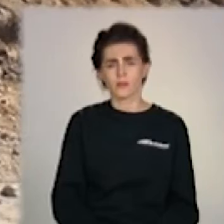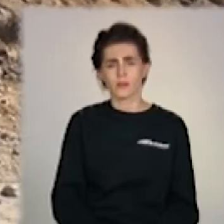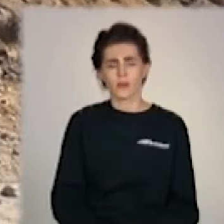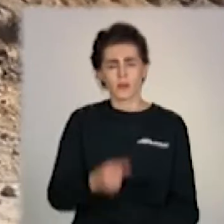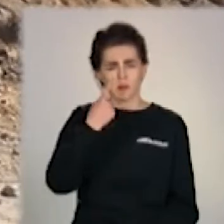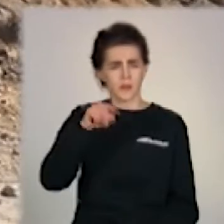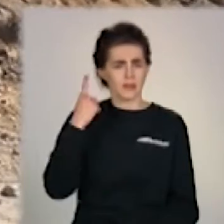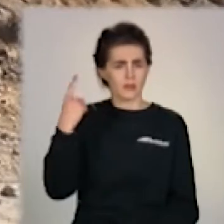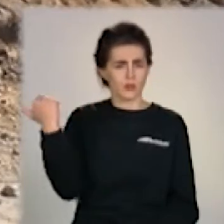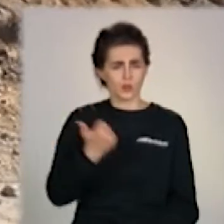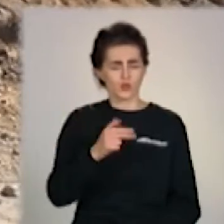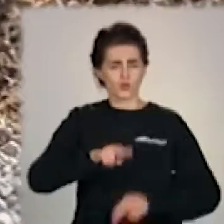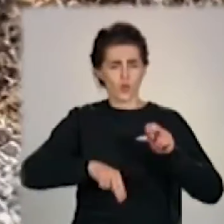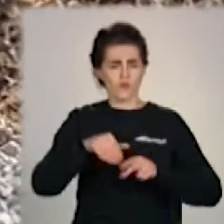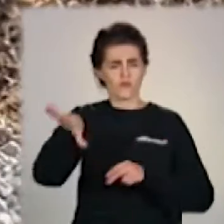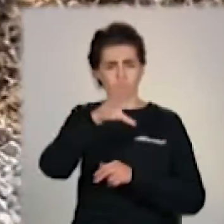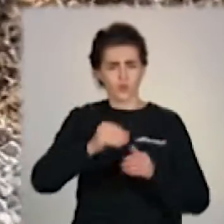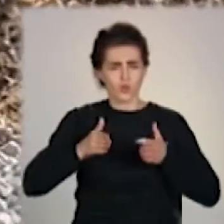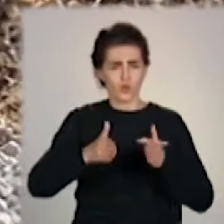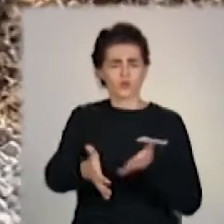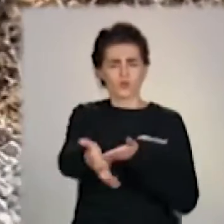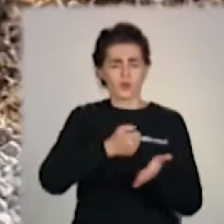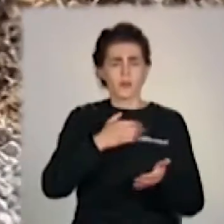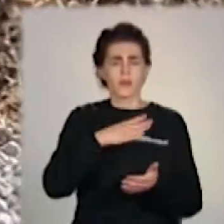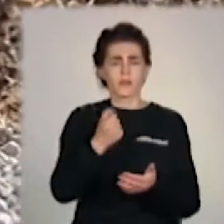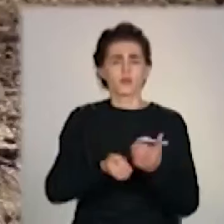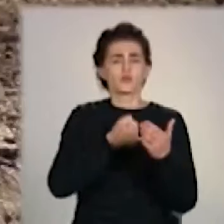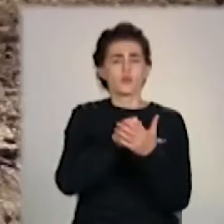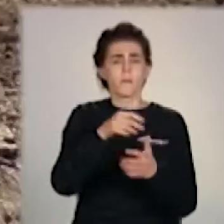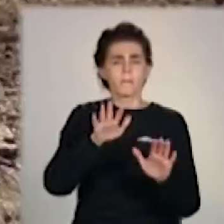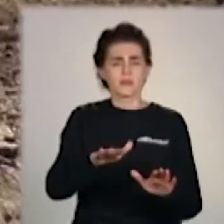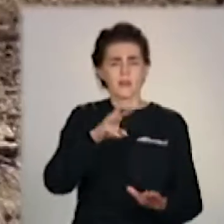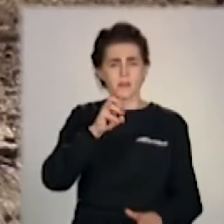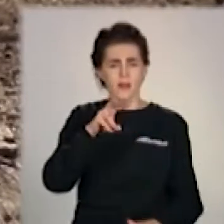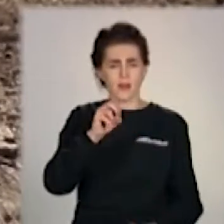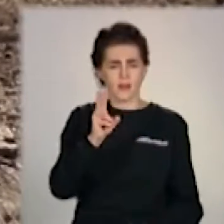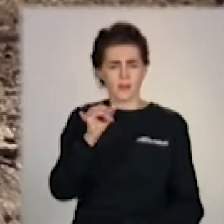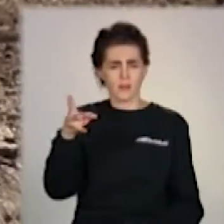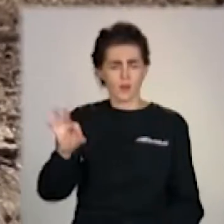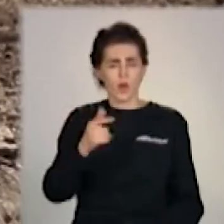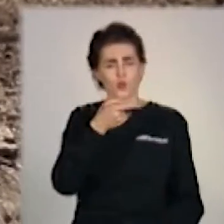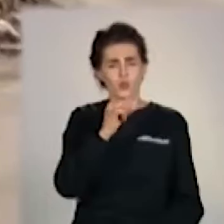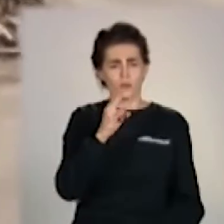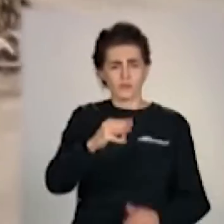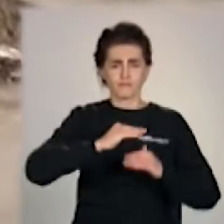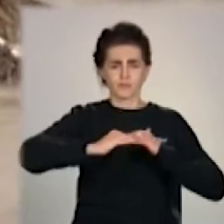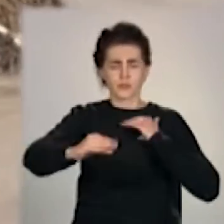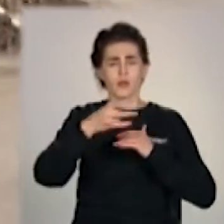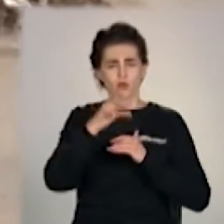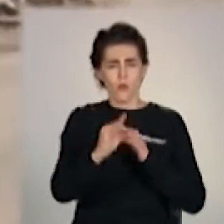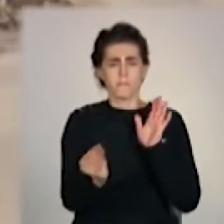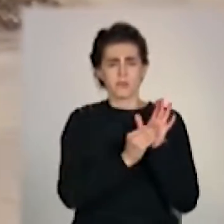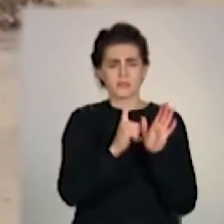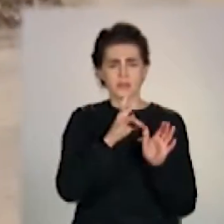Минулого тижня будівельники розрили дорогу перед першим спуском до Мелекіного. Ґрунт розрівняли, проте встановили знаки